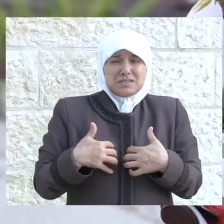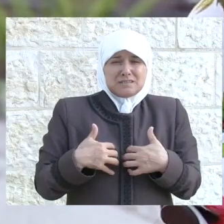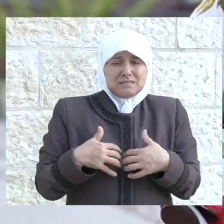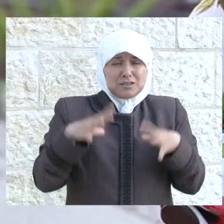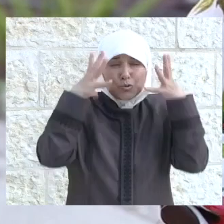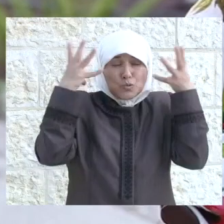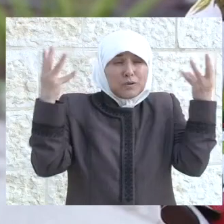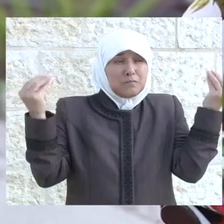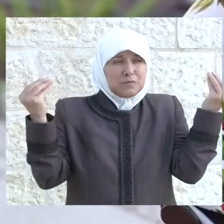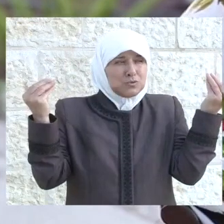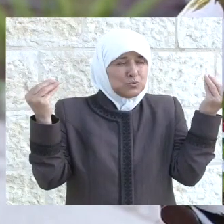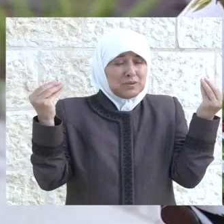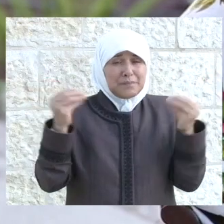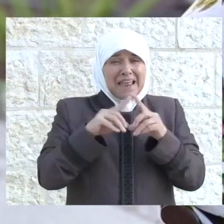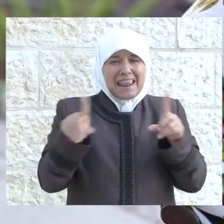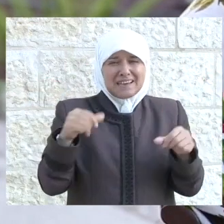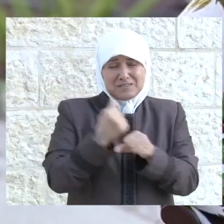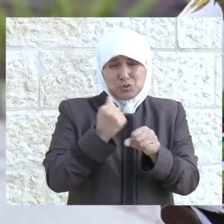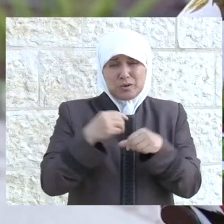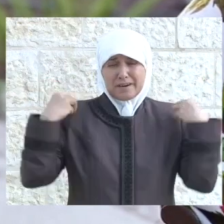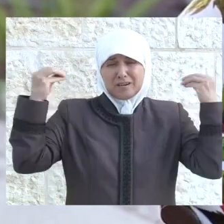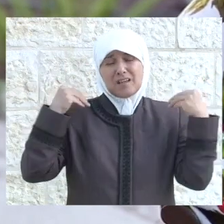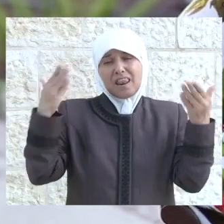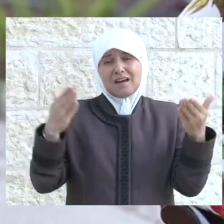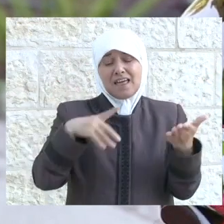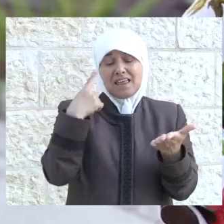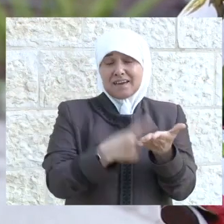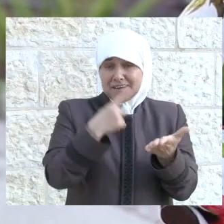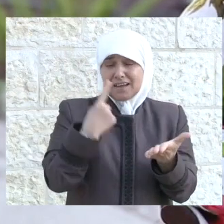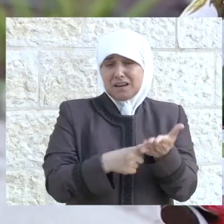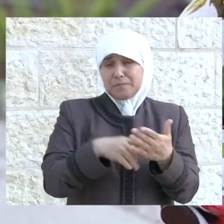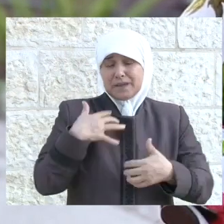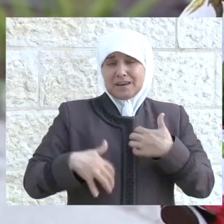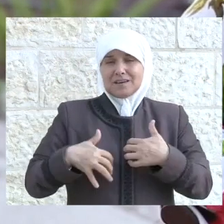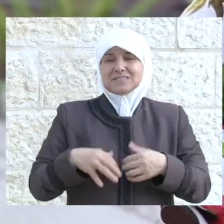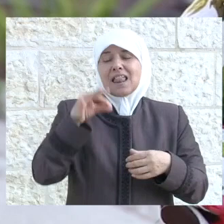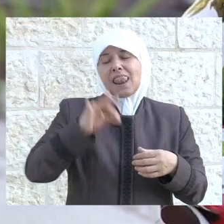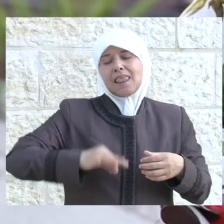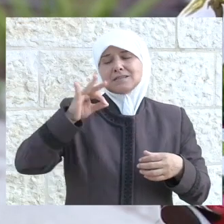فهو علم النفس، لأني بشعر إنه الأشخاص ذوي الإعاقة